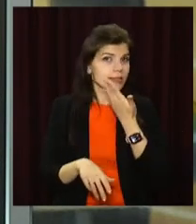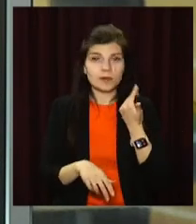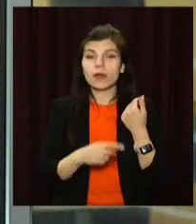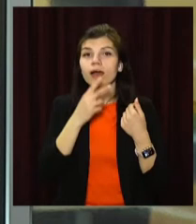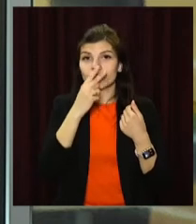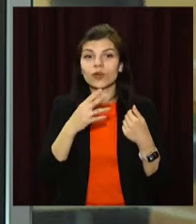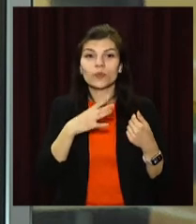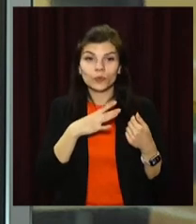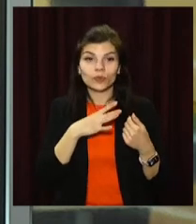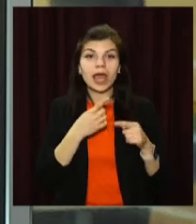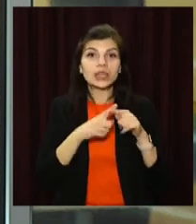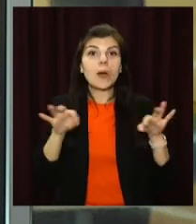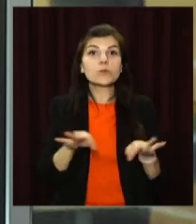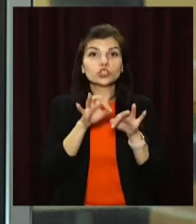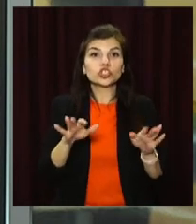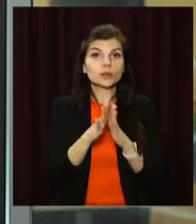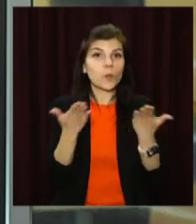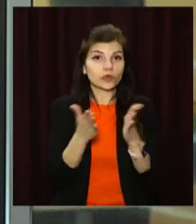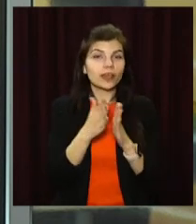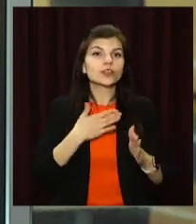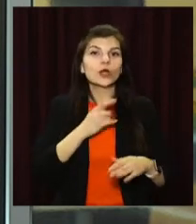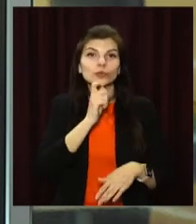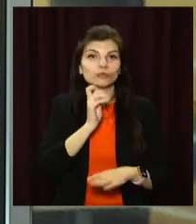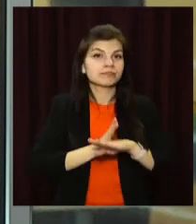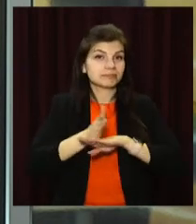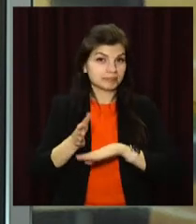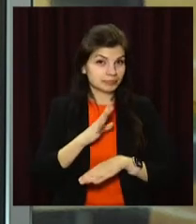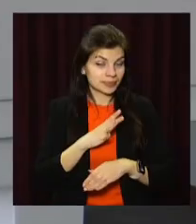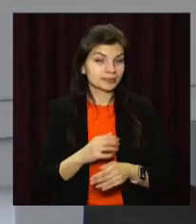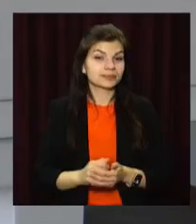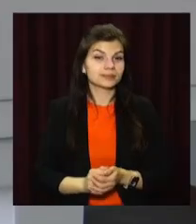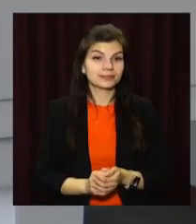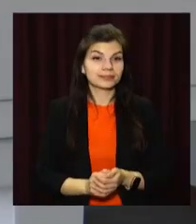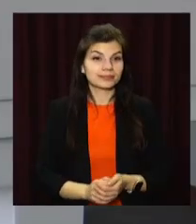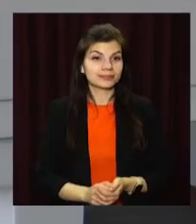бачила музичний підручник і наша Марія Требушенко.